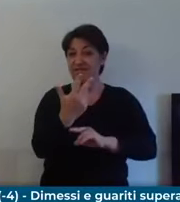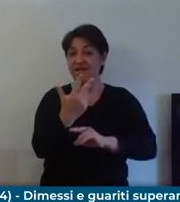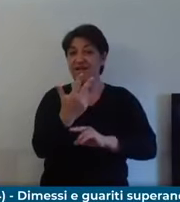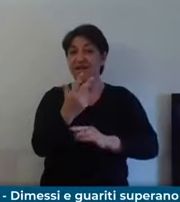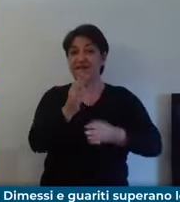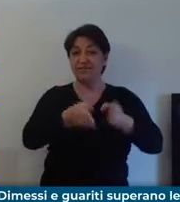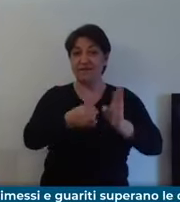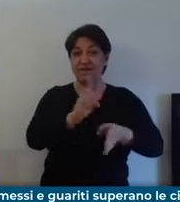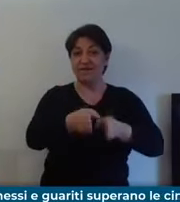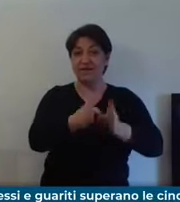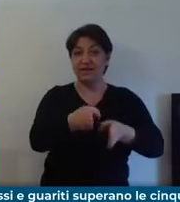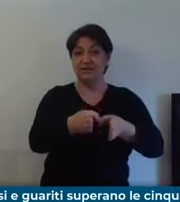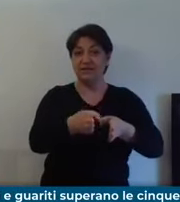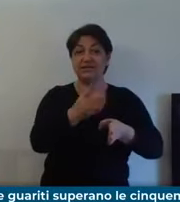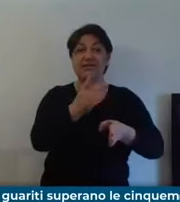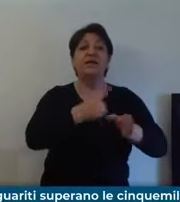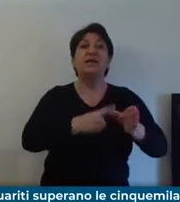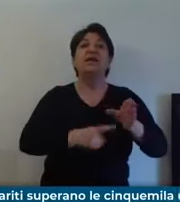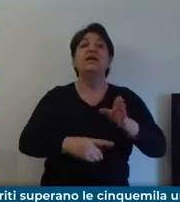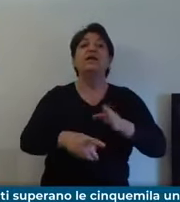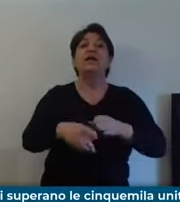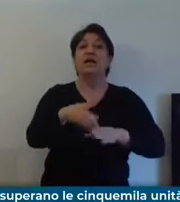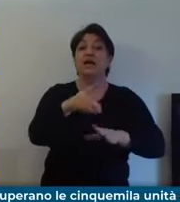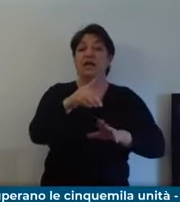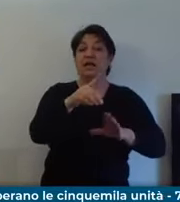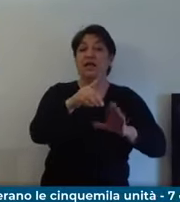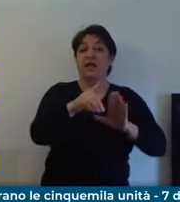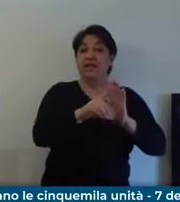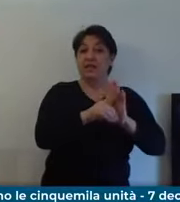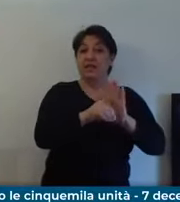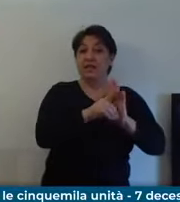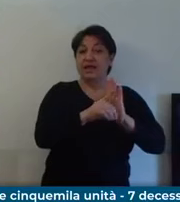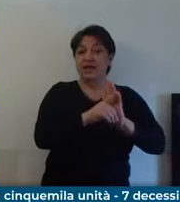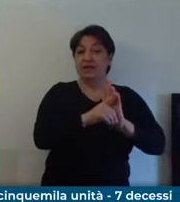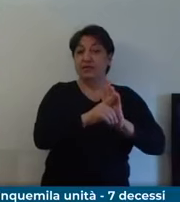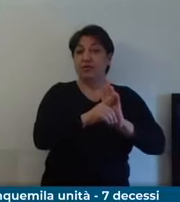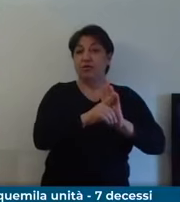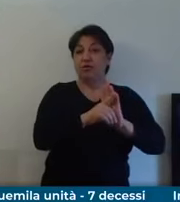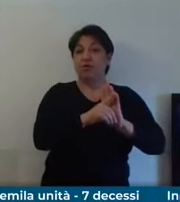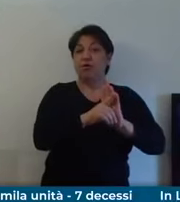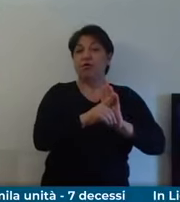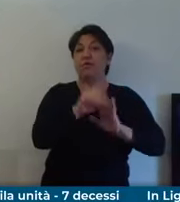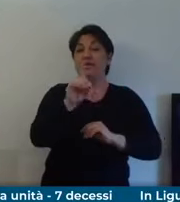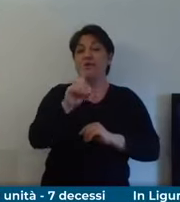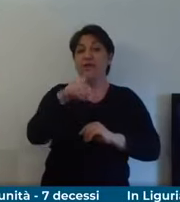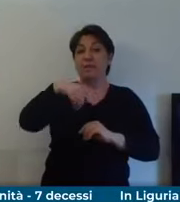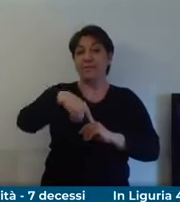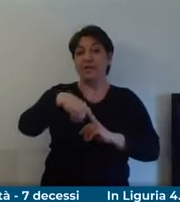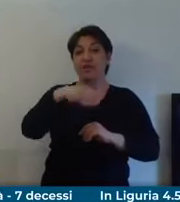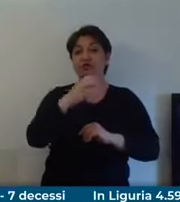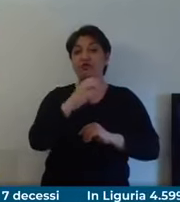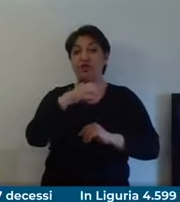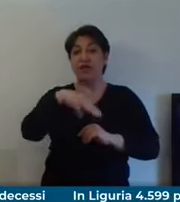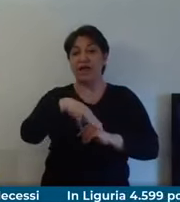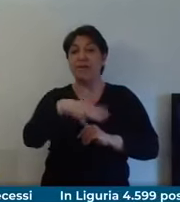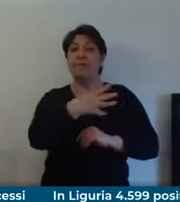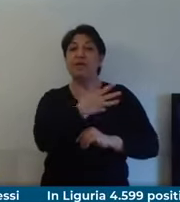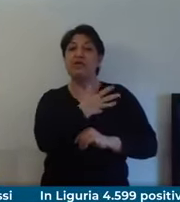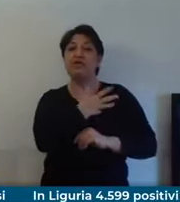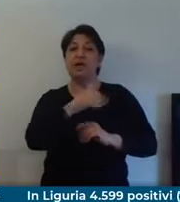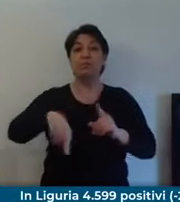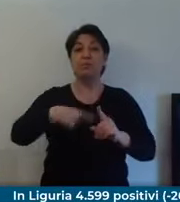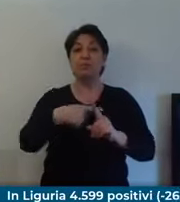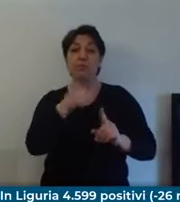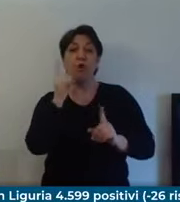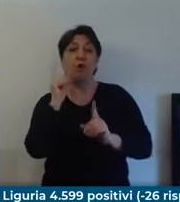un decreto del Presidente del Consiglio dei Ministri e le ordinanze che speriamo di avere in regola tutto